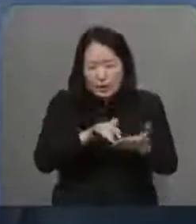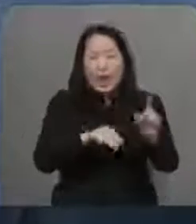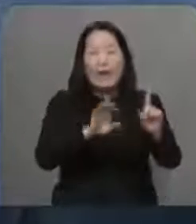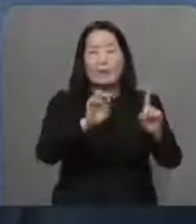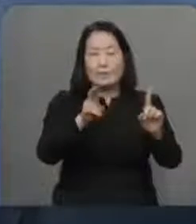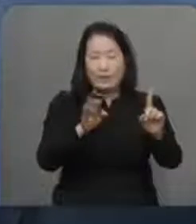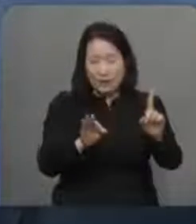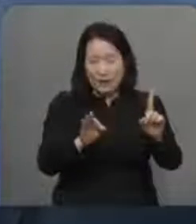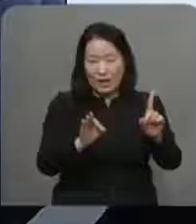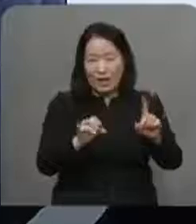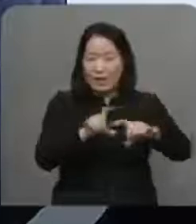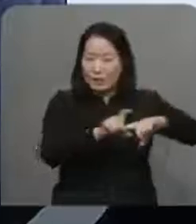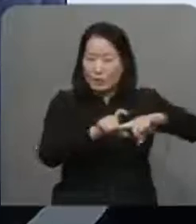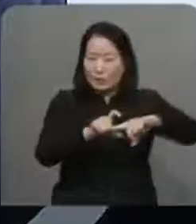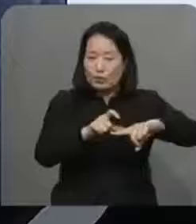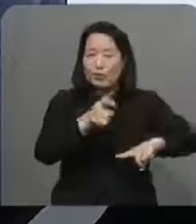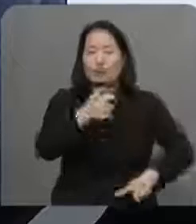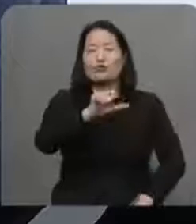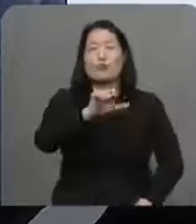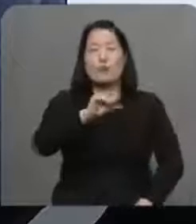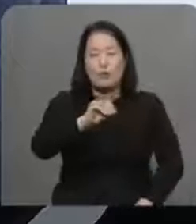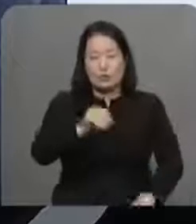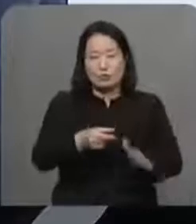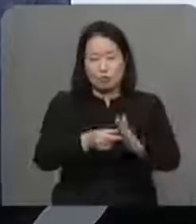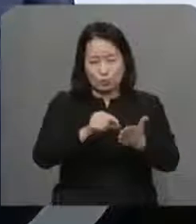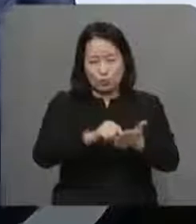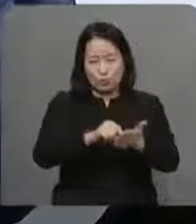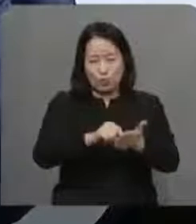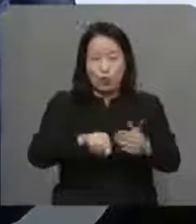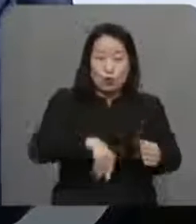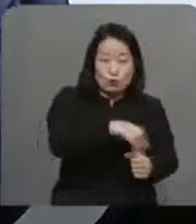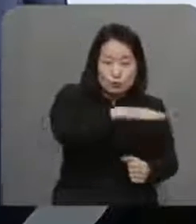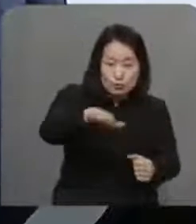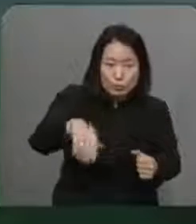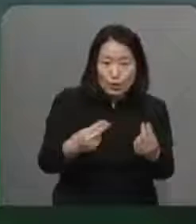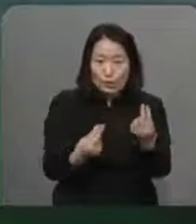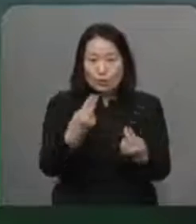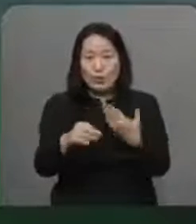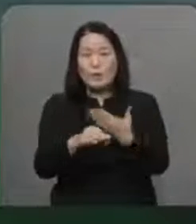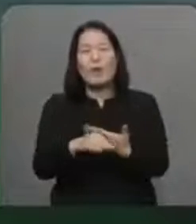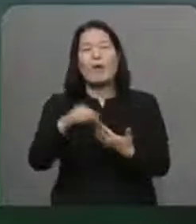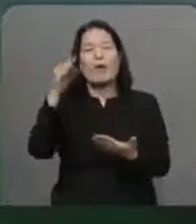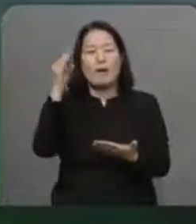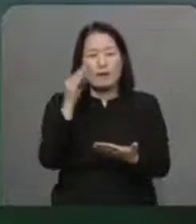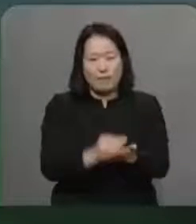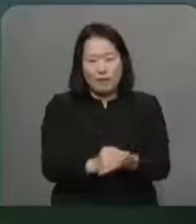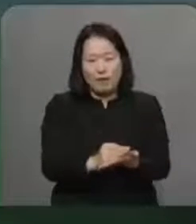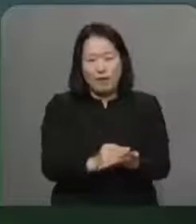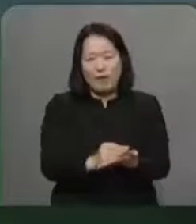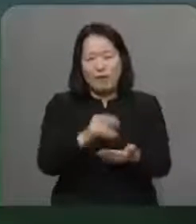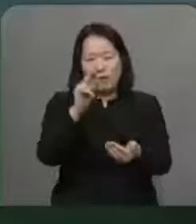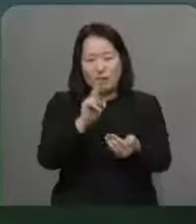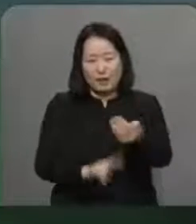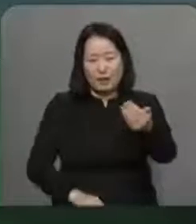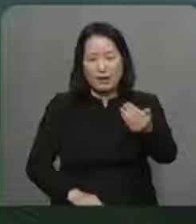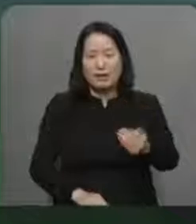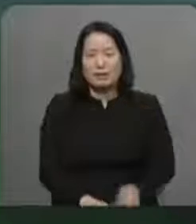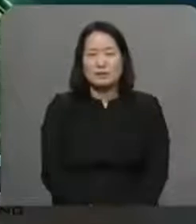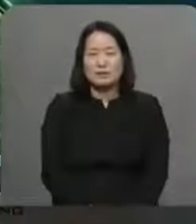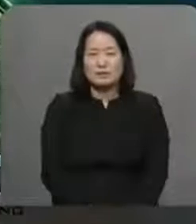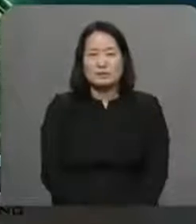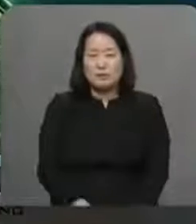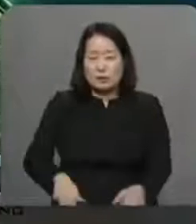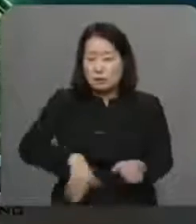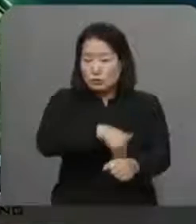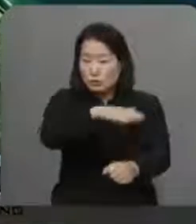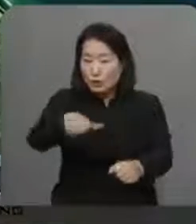제곱미터 에 평균 65만 원 안팎 수준으로 주변 시세와 비교하면 거의 헐값에 넘겼습니다 주변